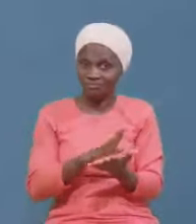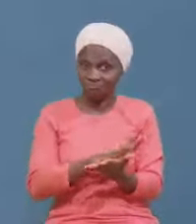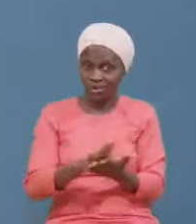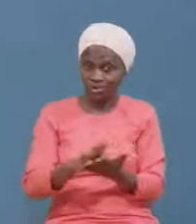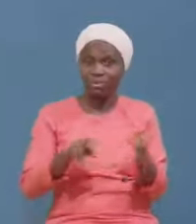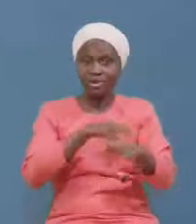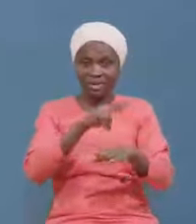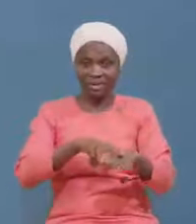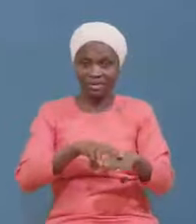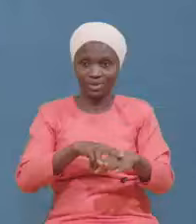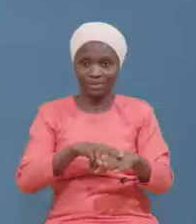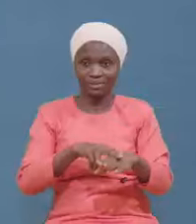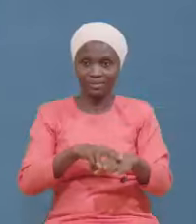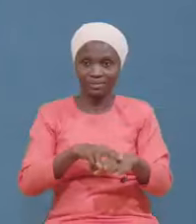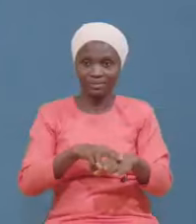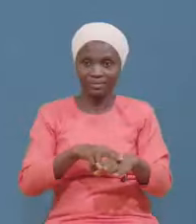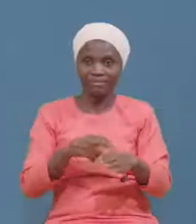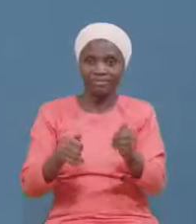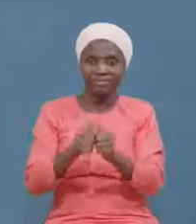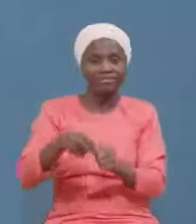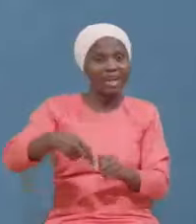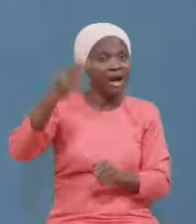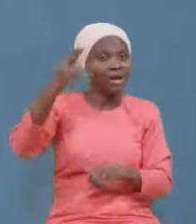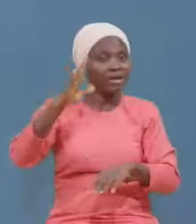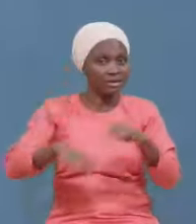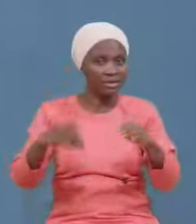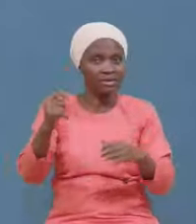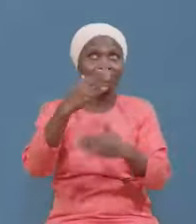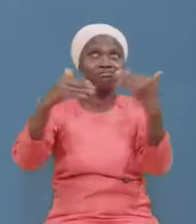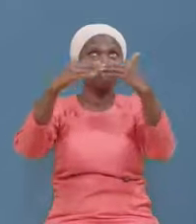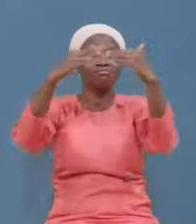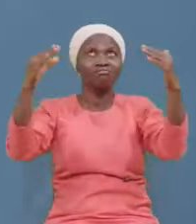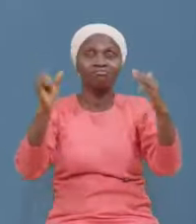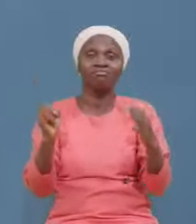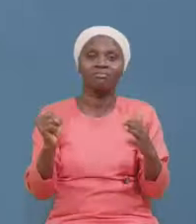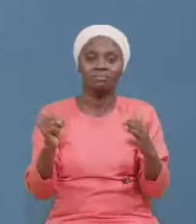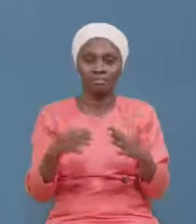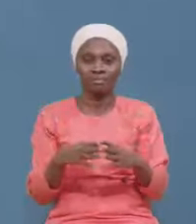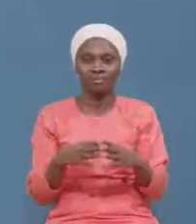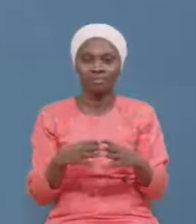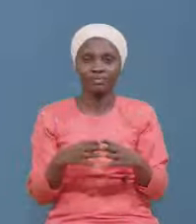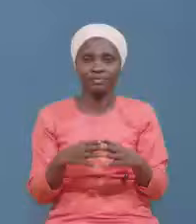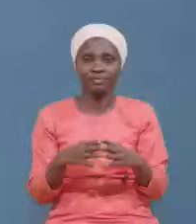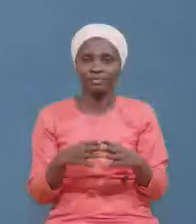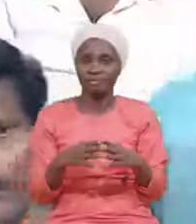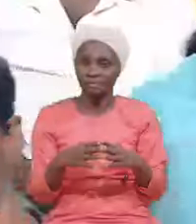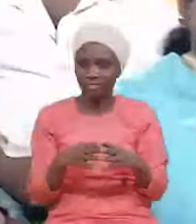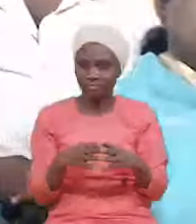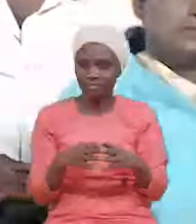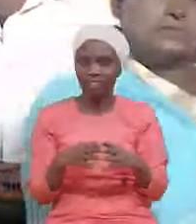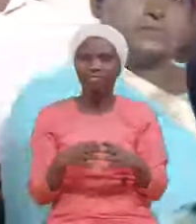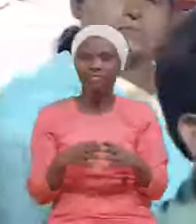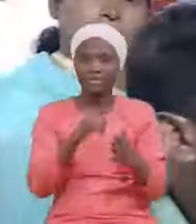ప్రకృతికి అతీతమైన వర్ధన్ చేసుకుంటాం. Higher than the heavens. అవన్నీ కూడా పరలోకపు లేక ఆకాశపు స్థాయికి